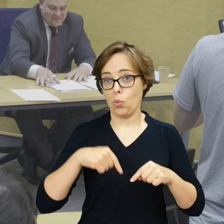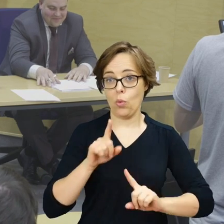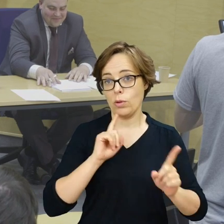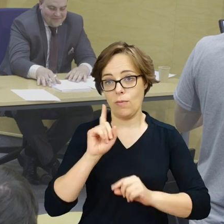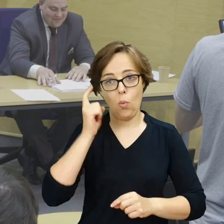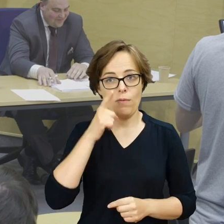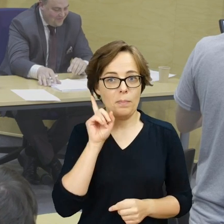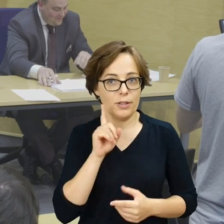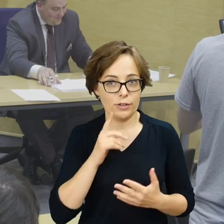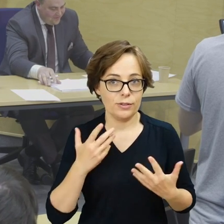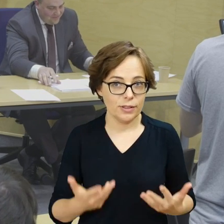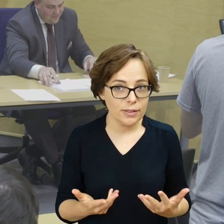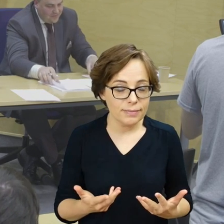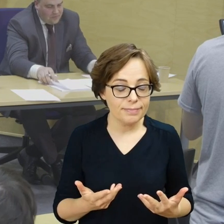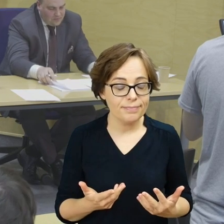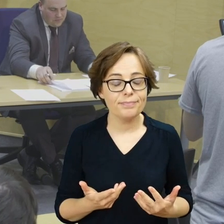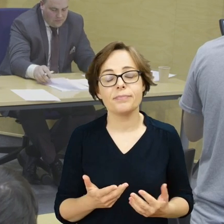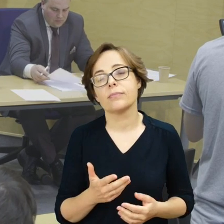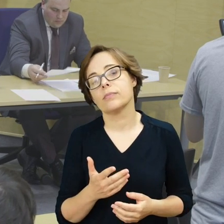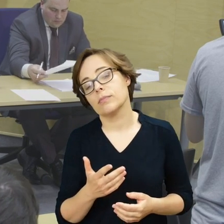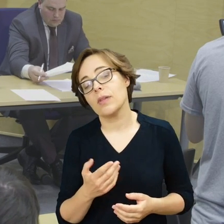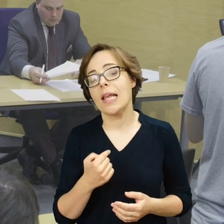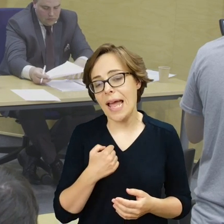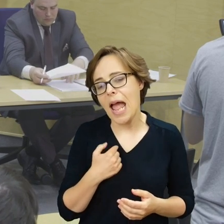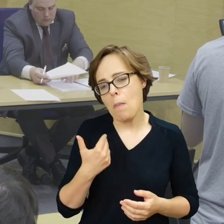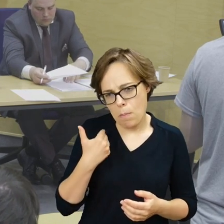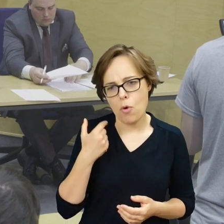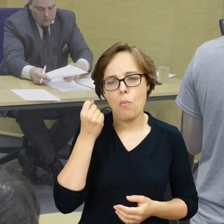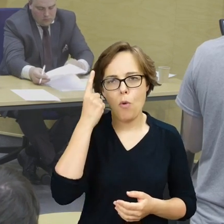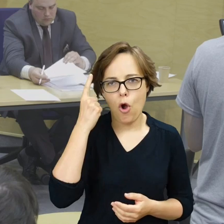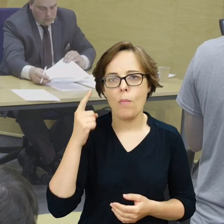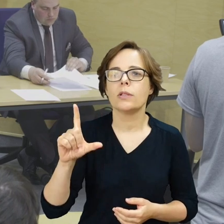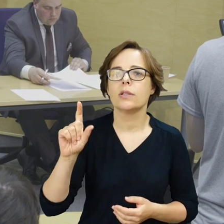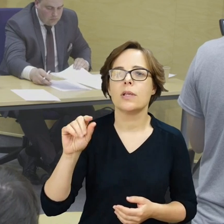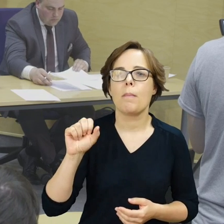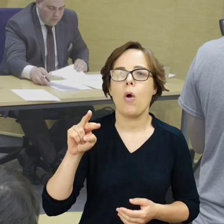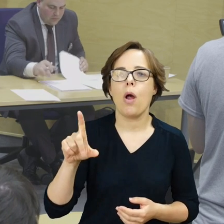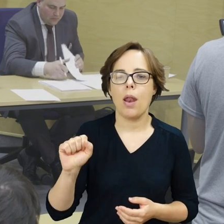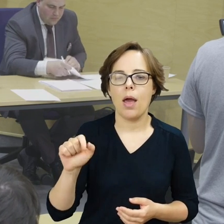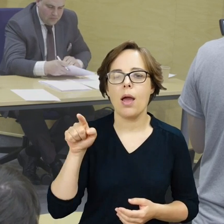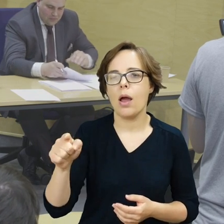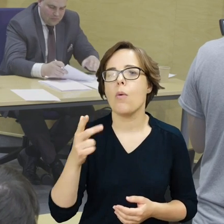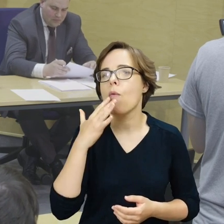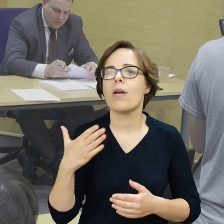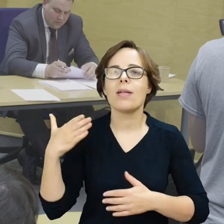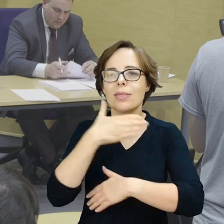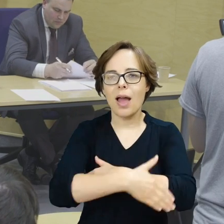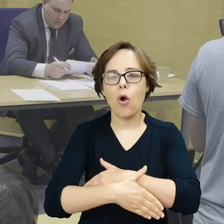miałem taki pomysł, żeby jednak Paula mówiła na końcu, zamknęła to